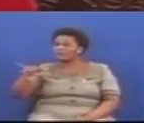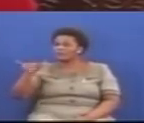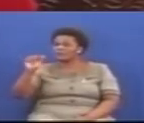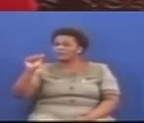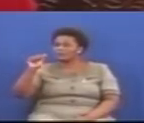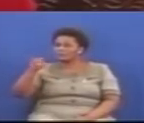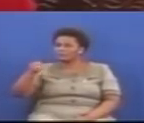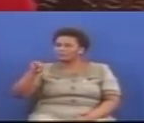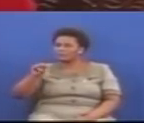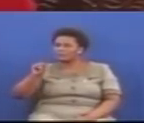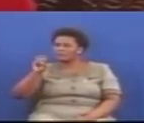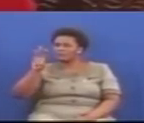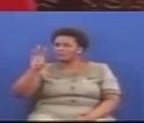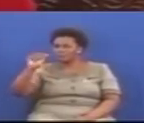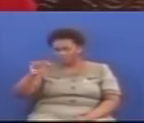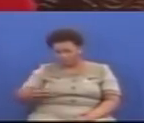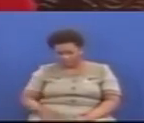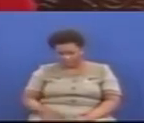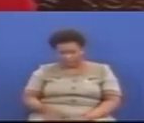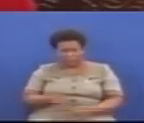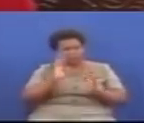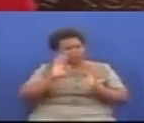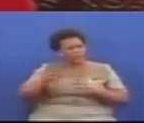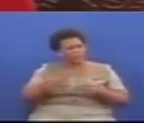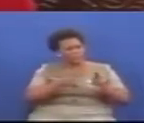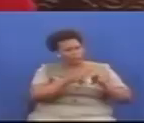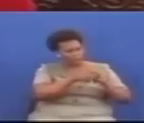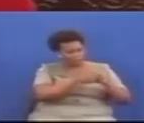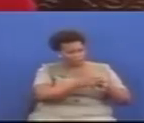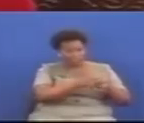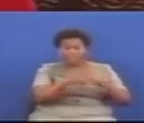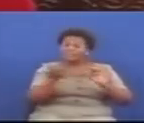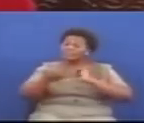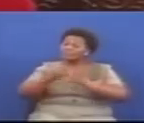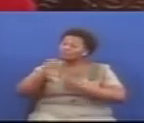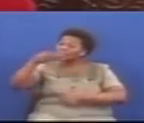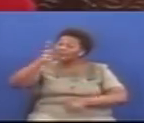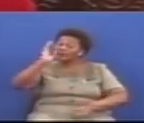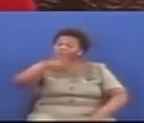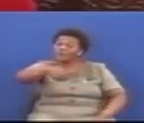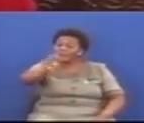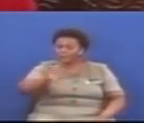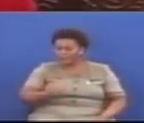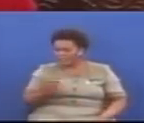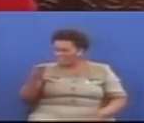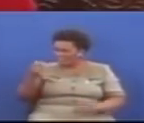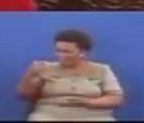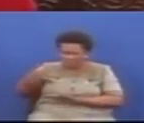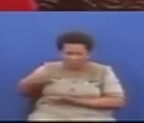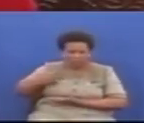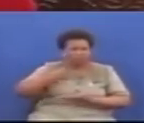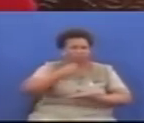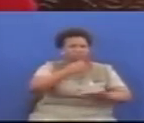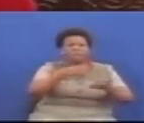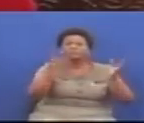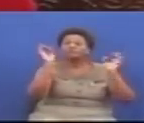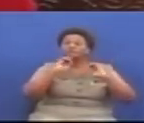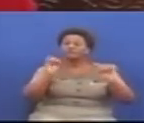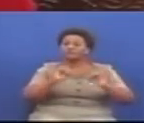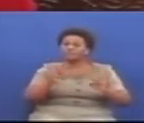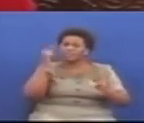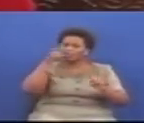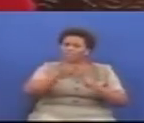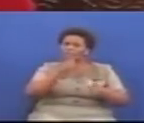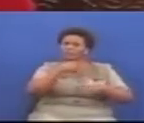wakandarasi, lakini tatizo kubwa ni serikali kutopeleka pesa ili miradi hii ikamilike haraka. Sasa